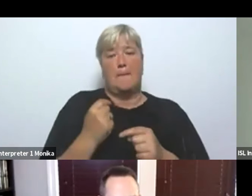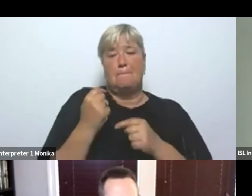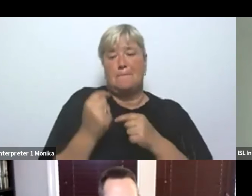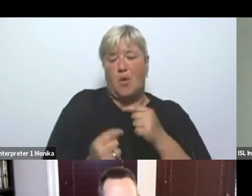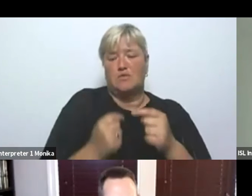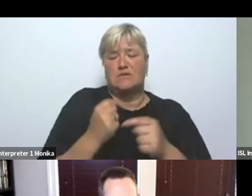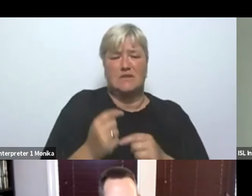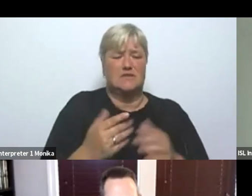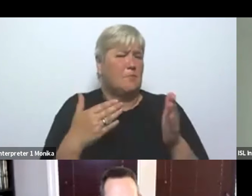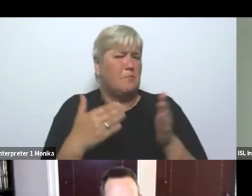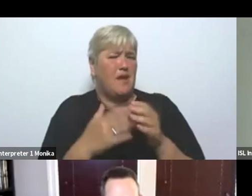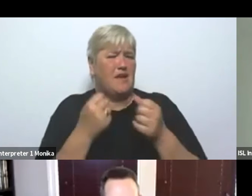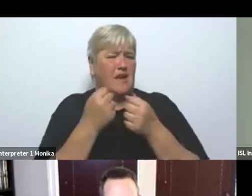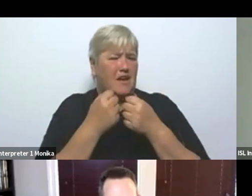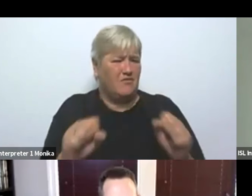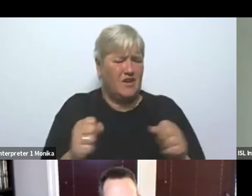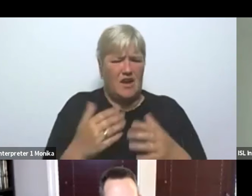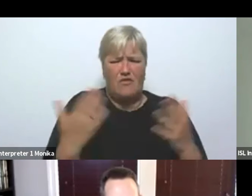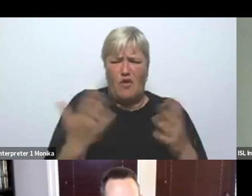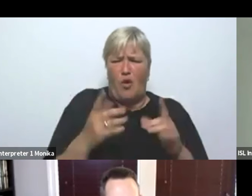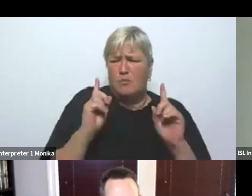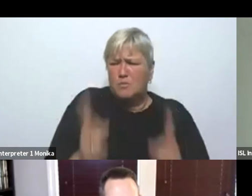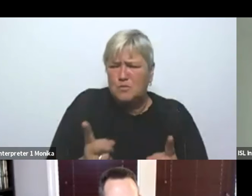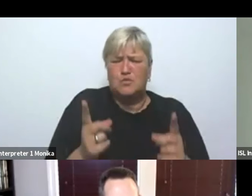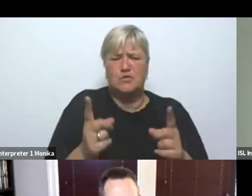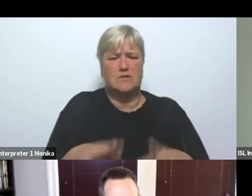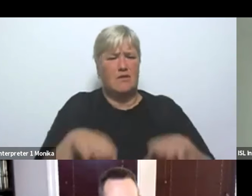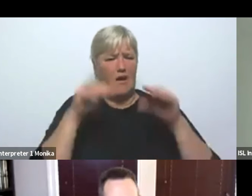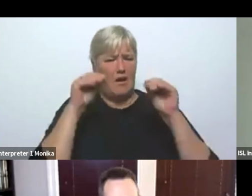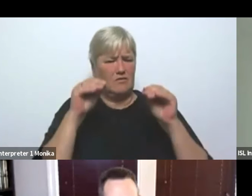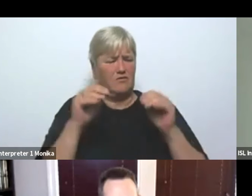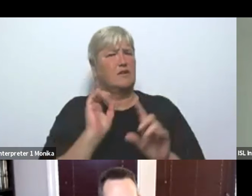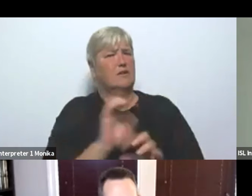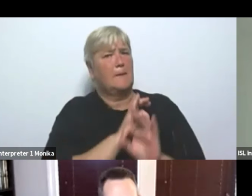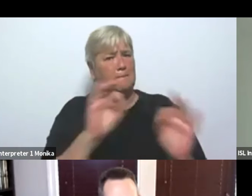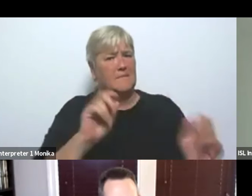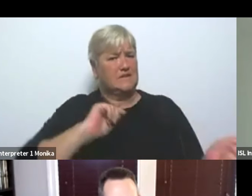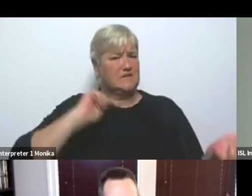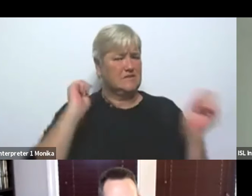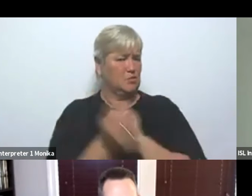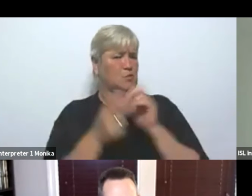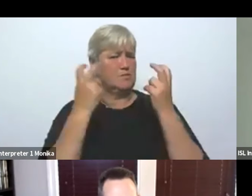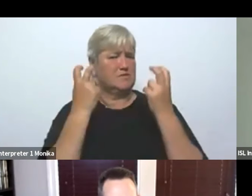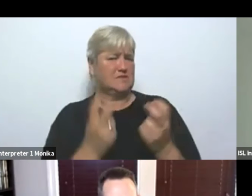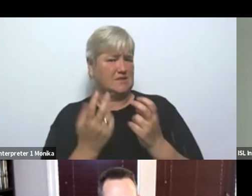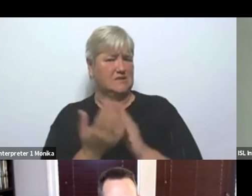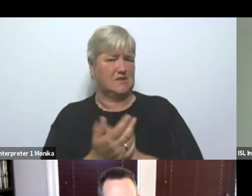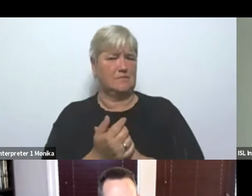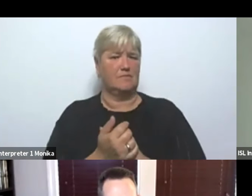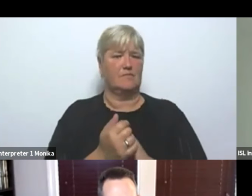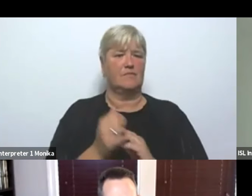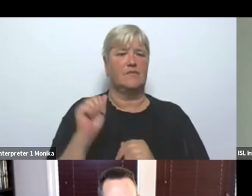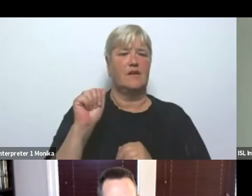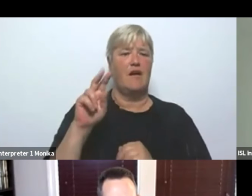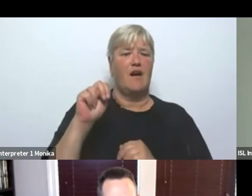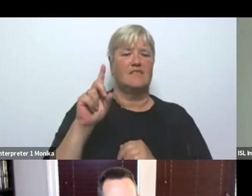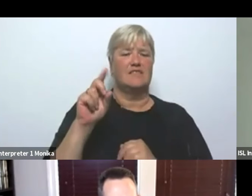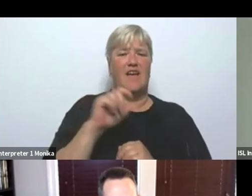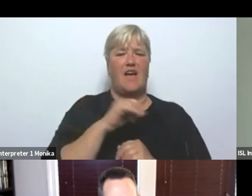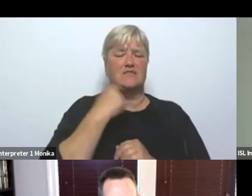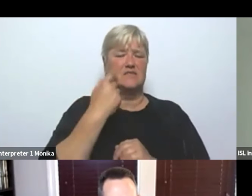die Barrierefreiheit und die Usability greifen, damit sie am besten umgesetzt ist. Und Andreas sagt, die größte Power